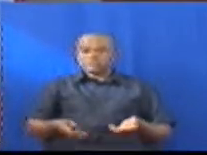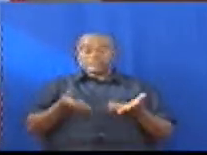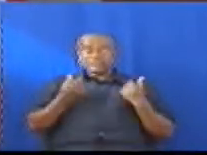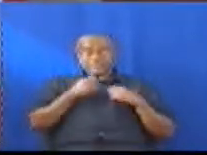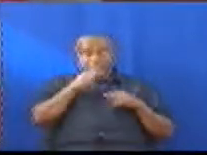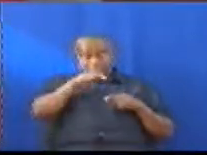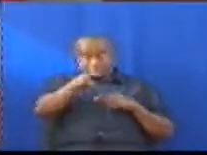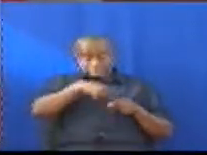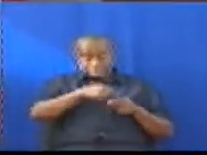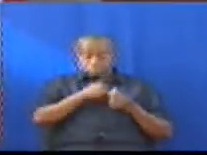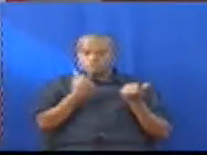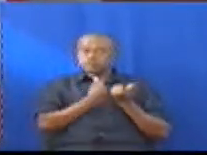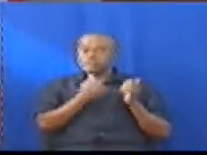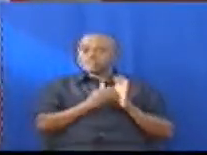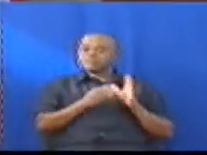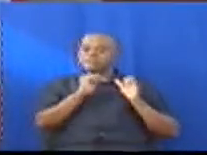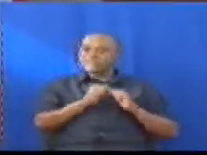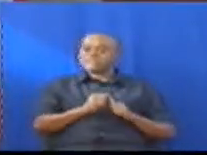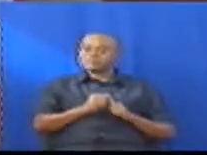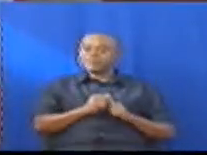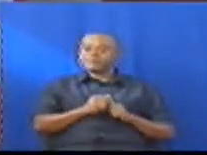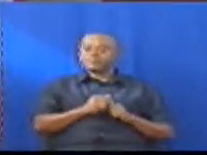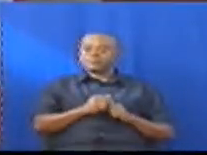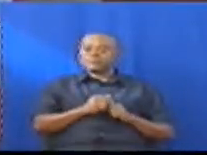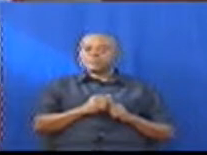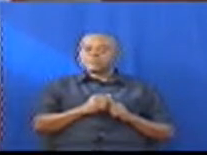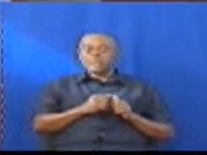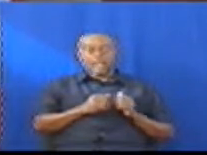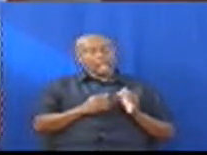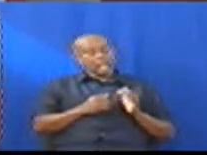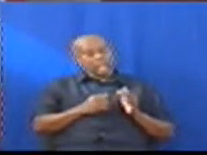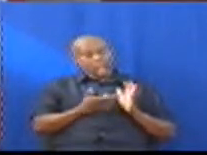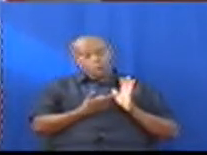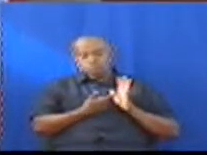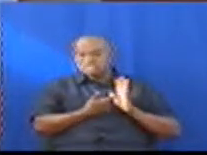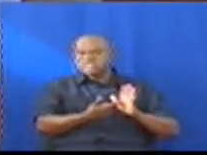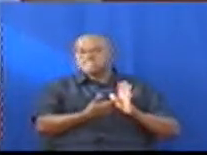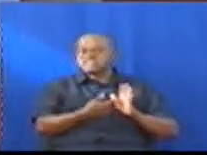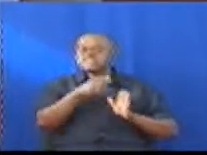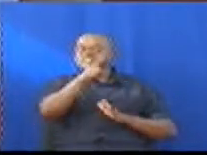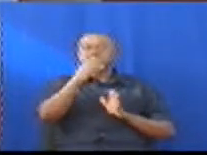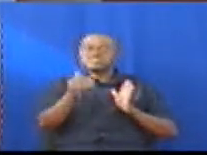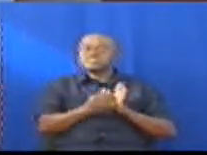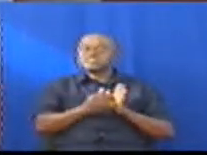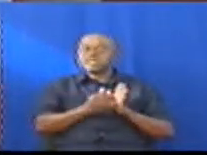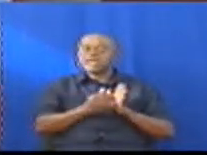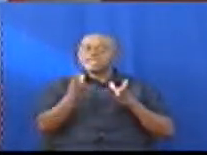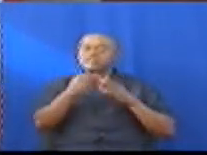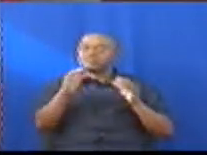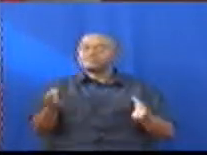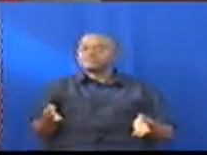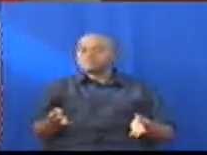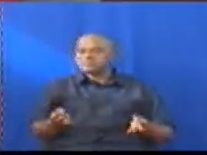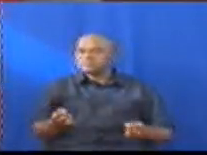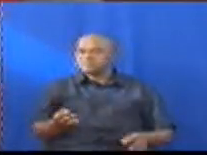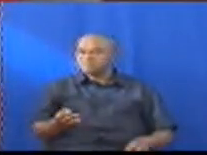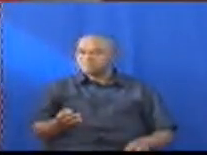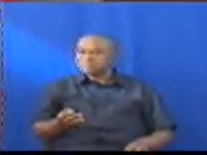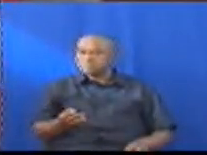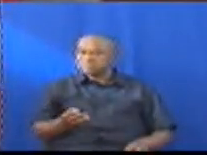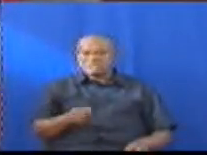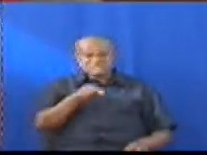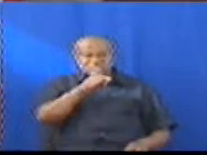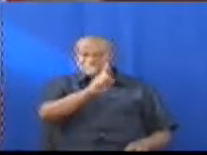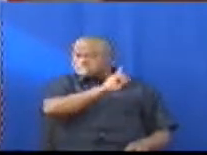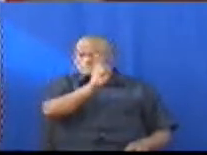lazima aoneshe mwanzo kwamba imemdhuru nini yeye. That's not, hiyo sio